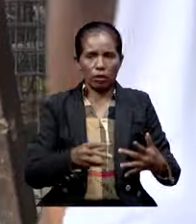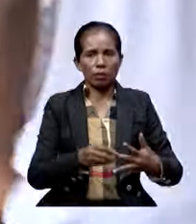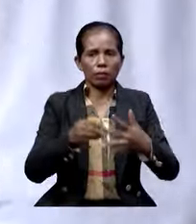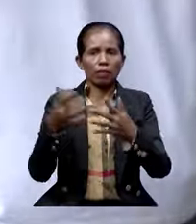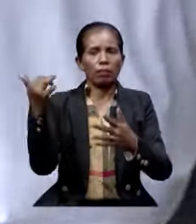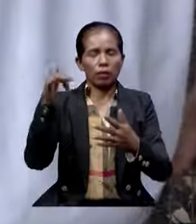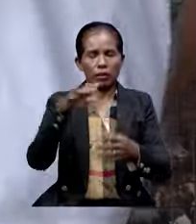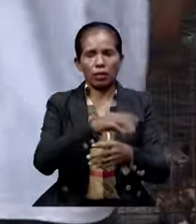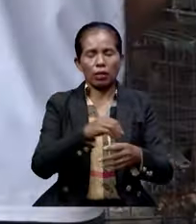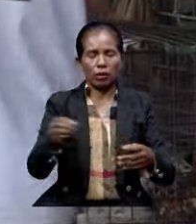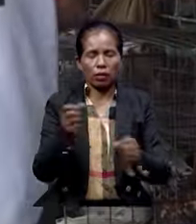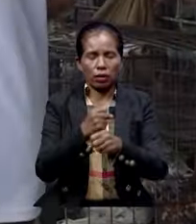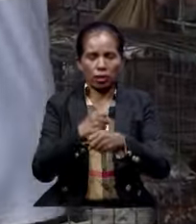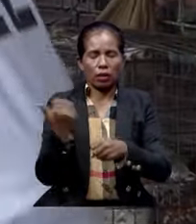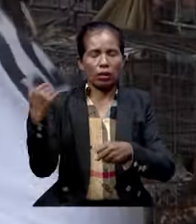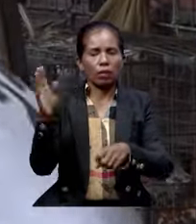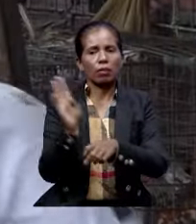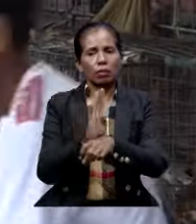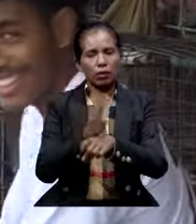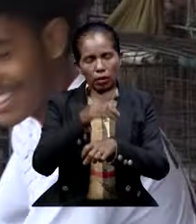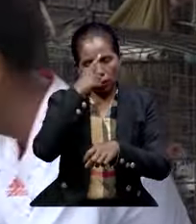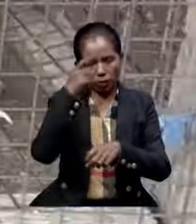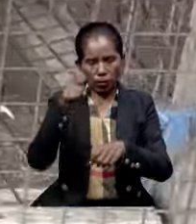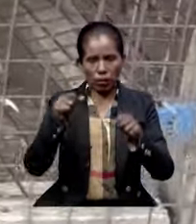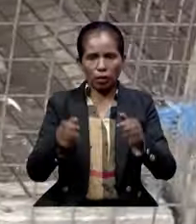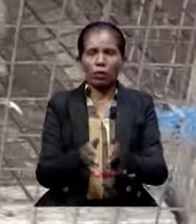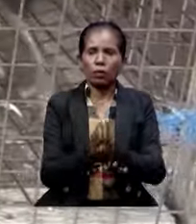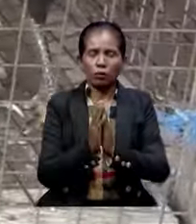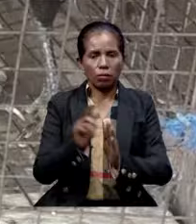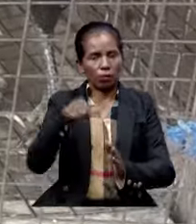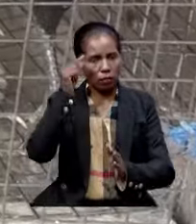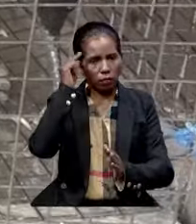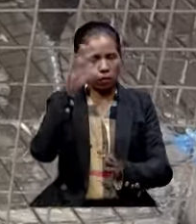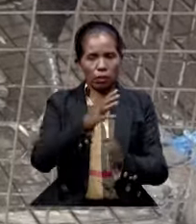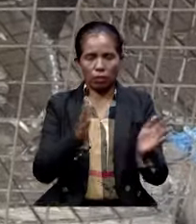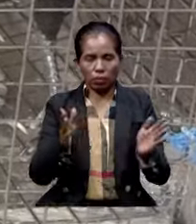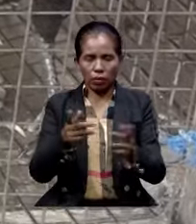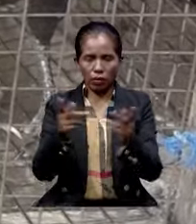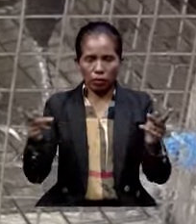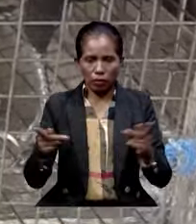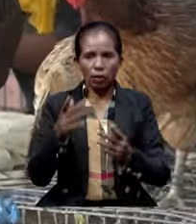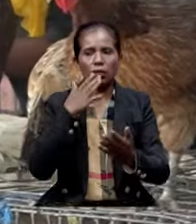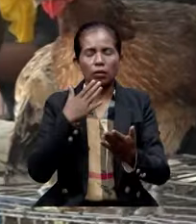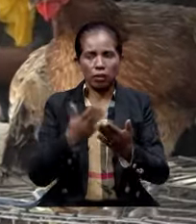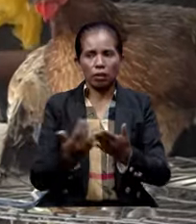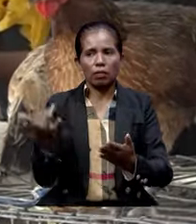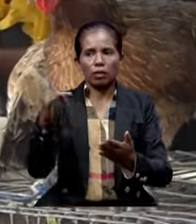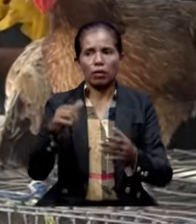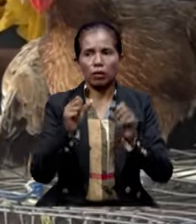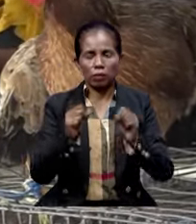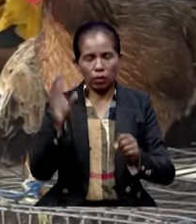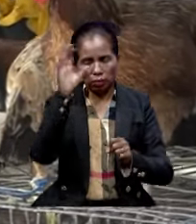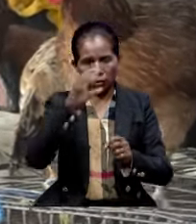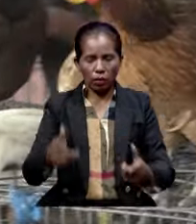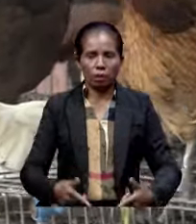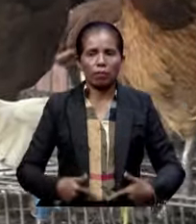basira ho di halau siren ya negosiu tamane sirahusu ba governo atau prepara faten nebe diak basira ho di bele buka